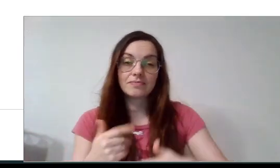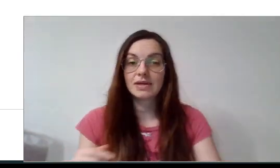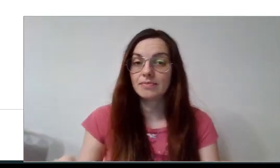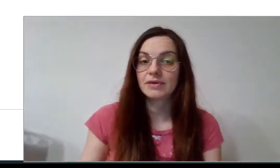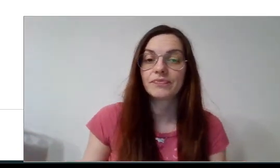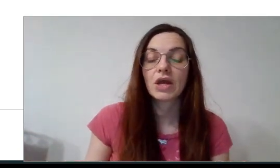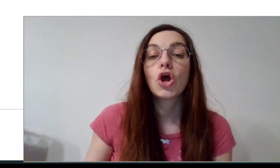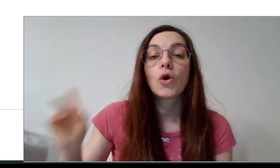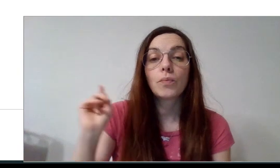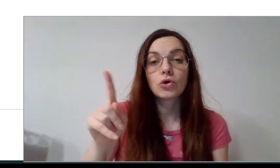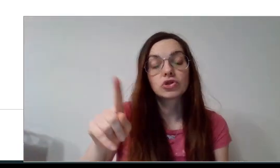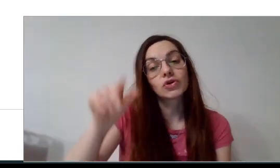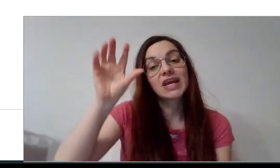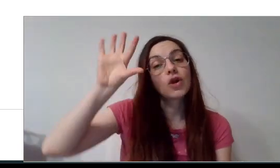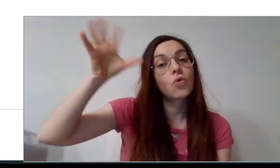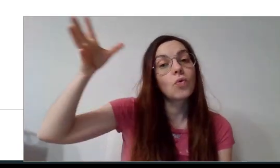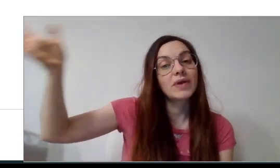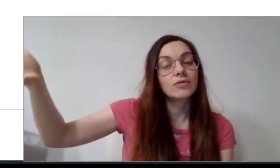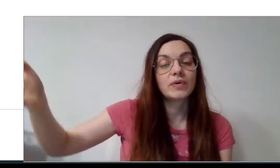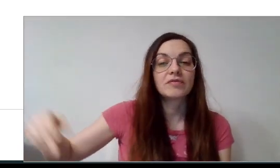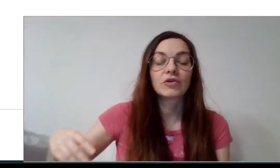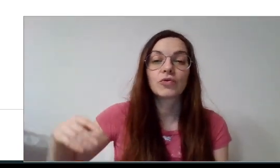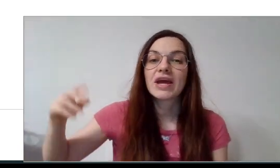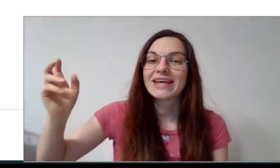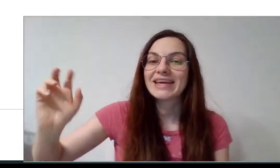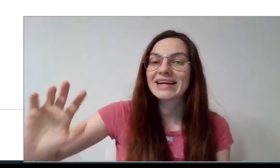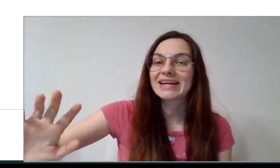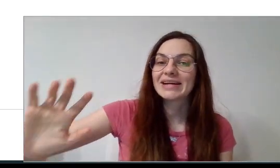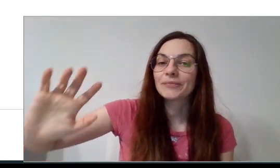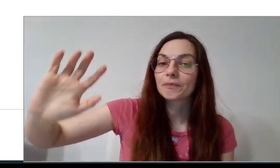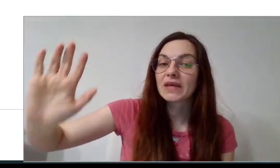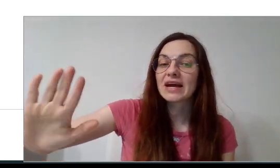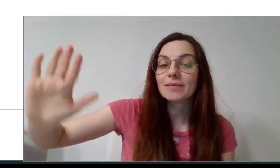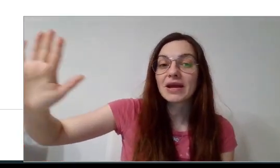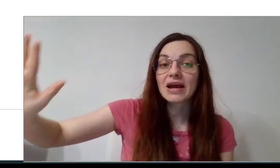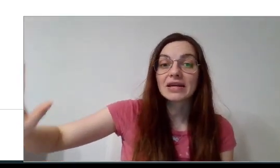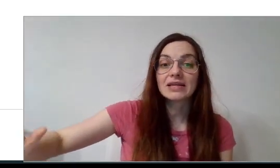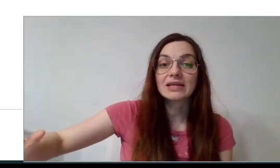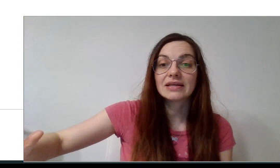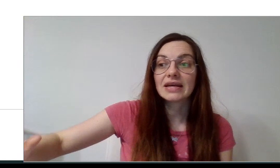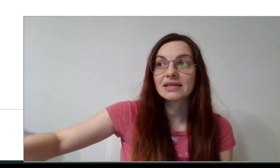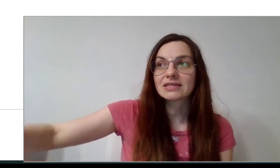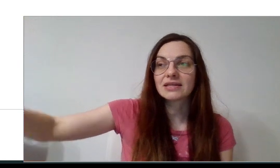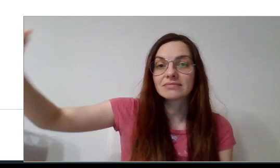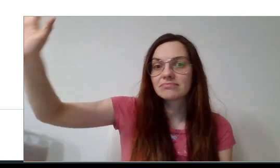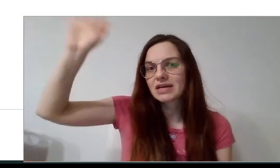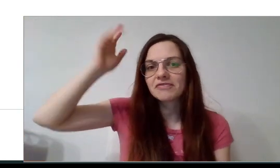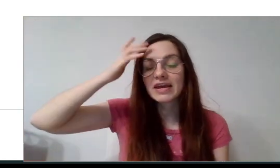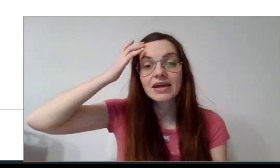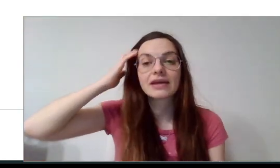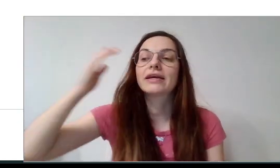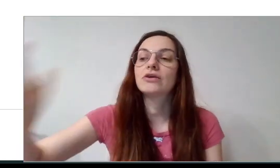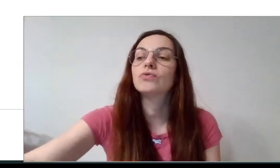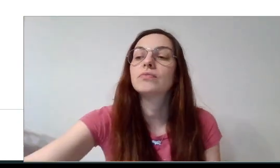pijem. Nemen. Prošlo, genomen u perfektu. Ich habe eine Tasse